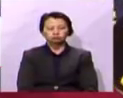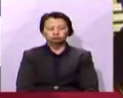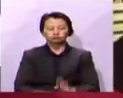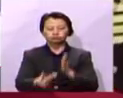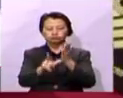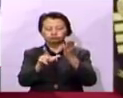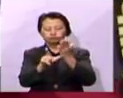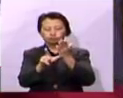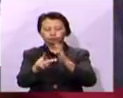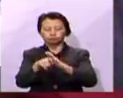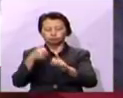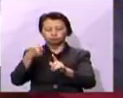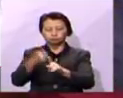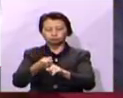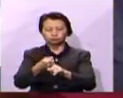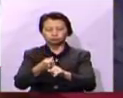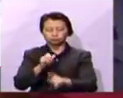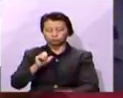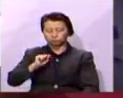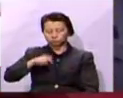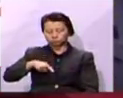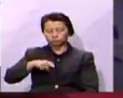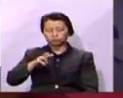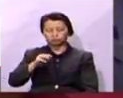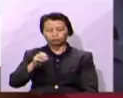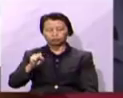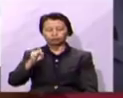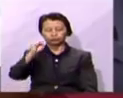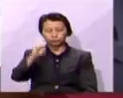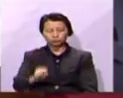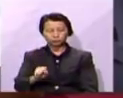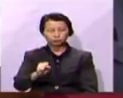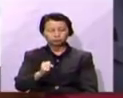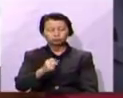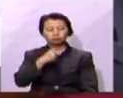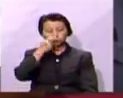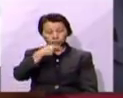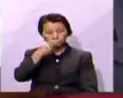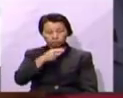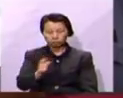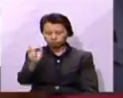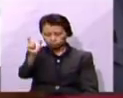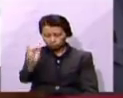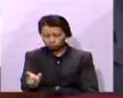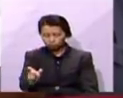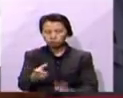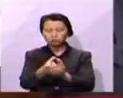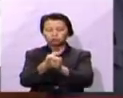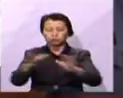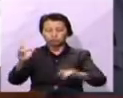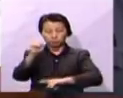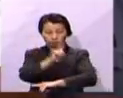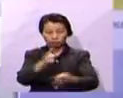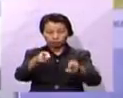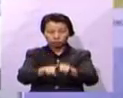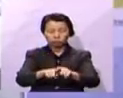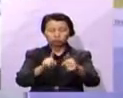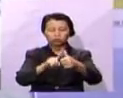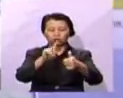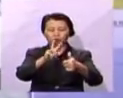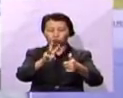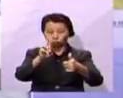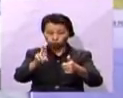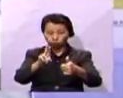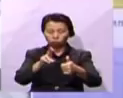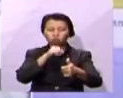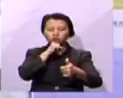Menurut Timbalan Pengarah Operasi Maritim Wilayah Selatan, Kapten Maritim Sanifah Yusof, mangsa yang terselamat pada hari kejadian ialah Wu Liang